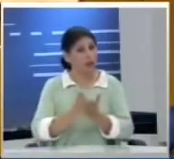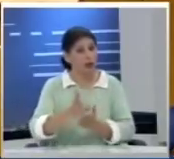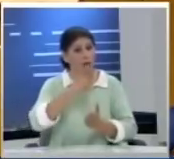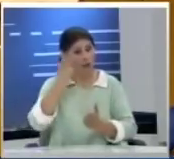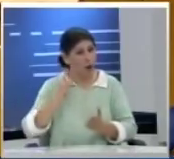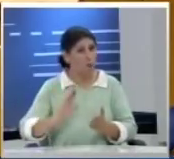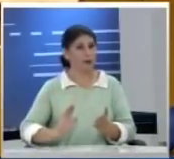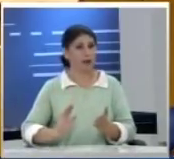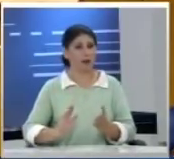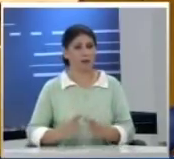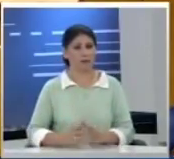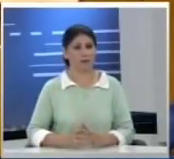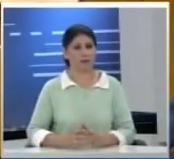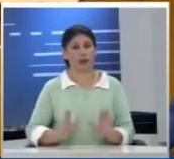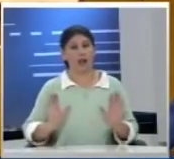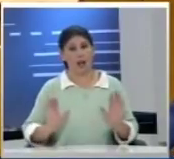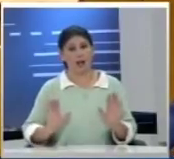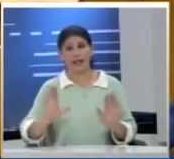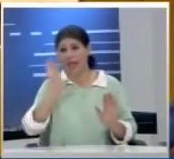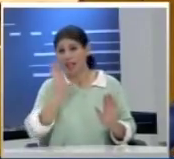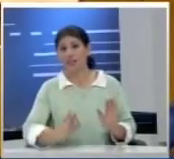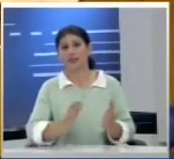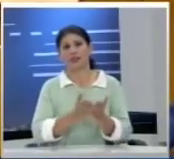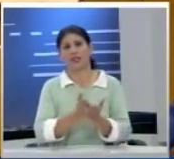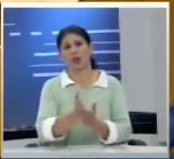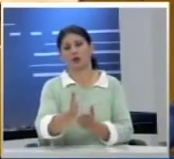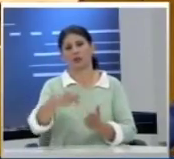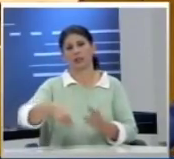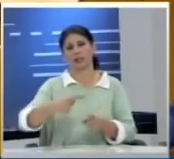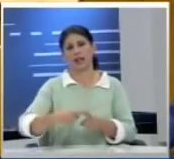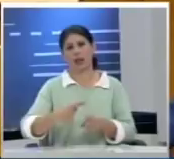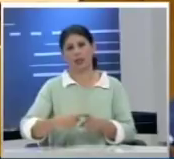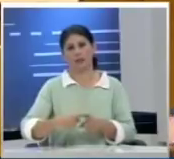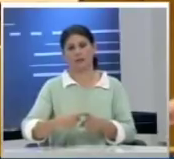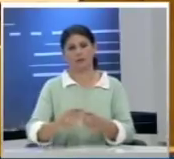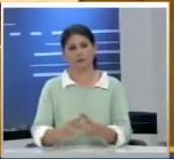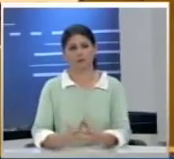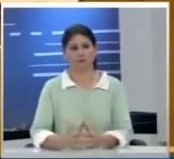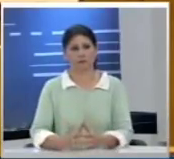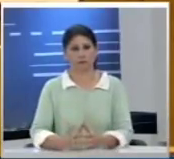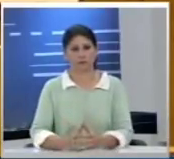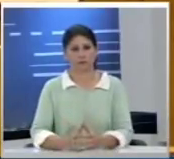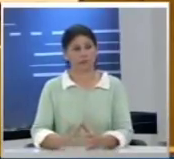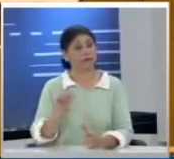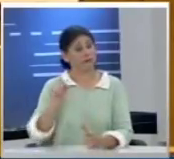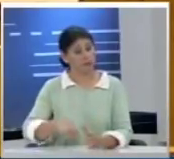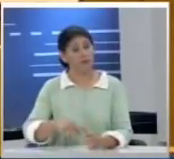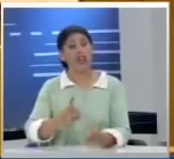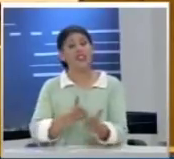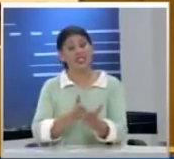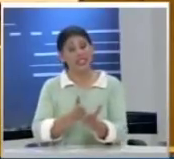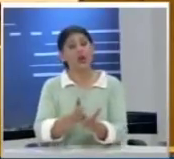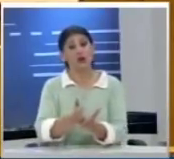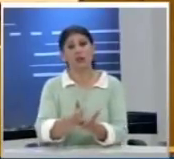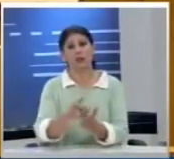δικαιώματα αλλά και για αληθινή δικαιοσύνη στον τόπο μας. Ναι, καλά το ακούσατε, για